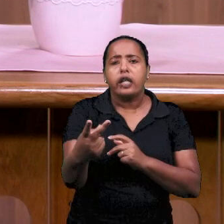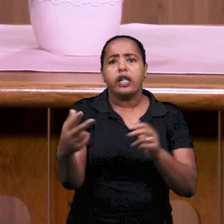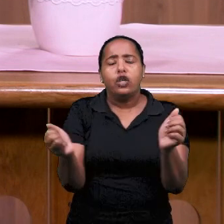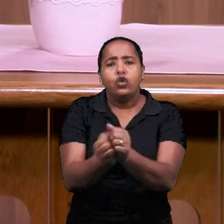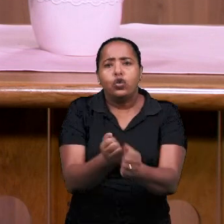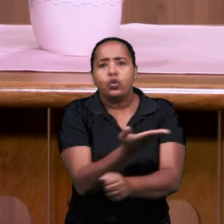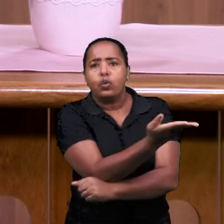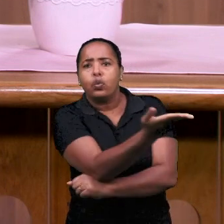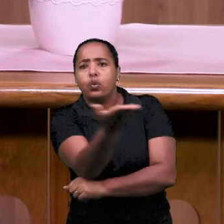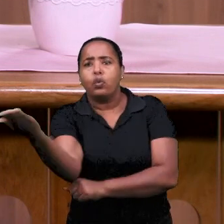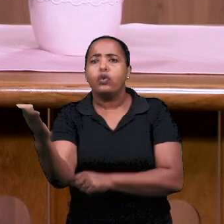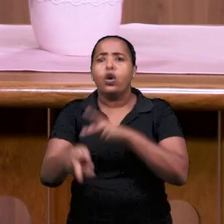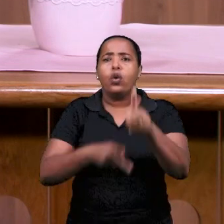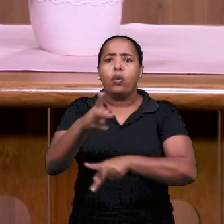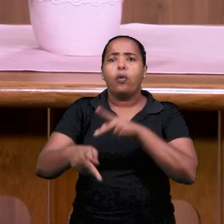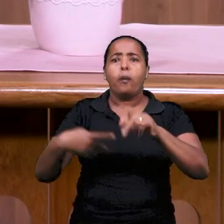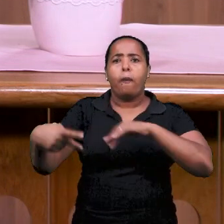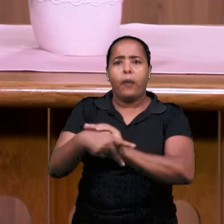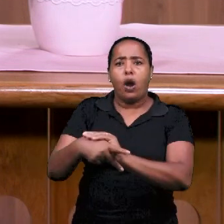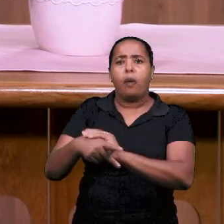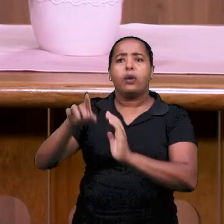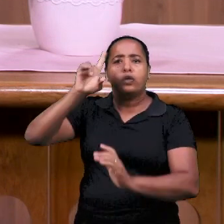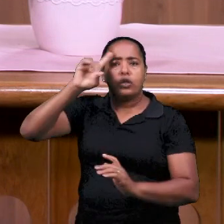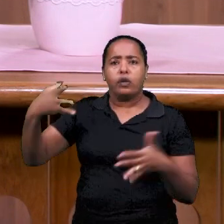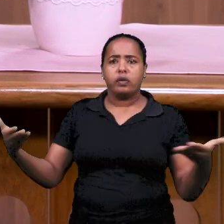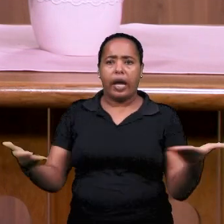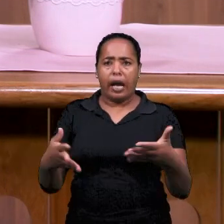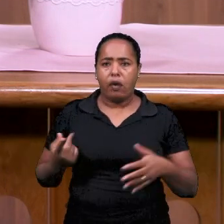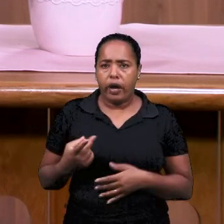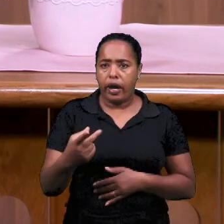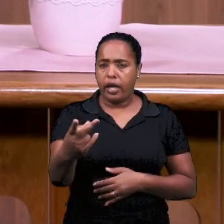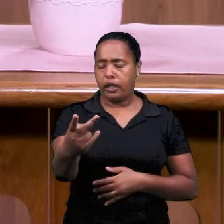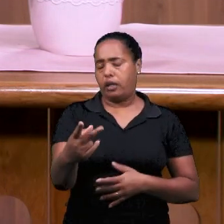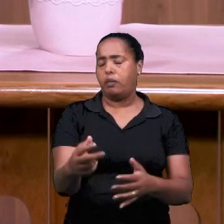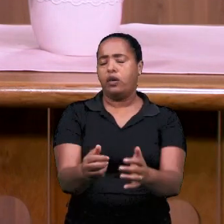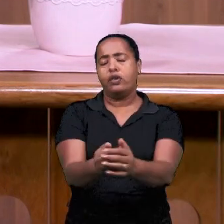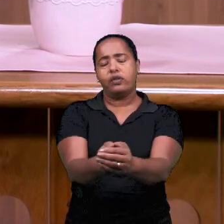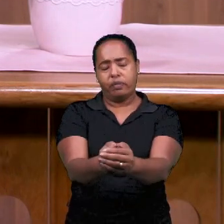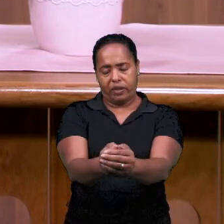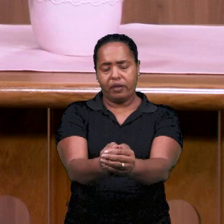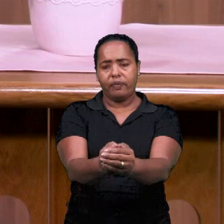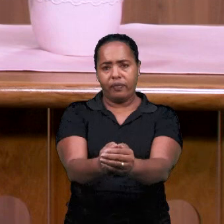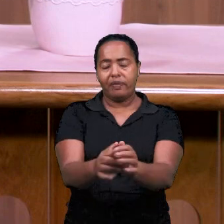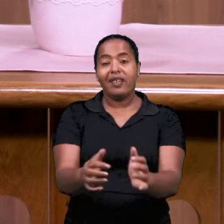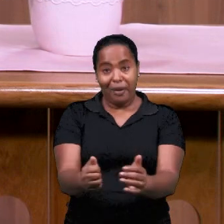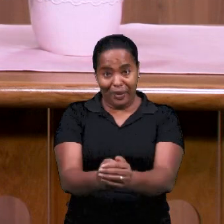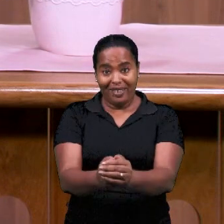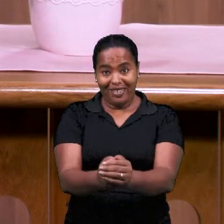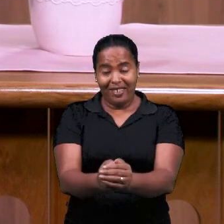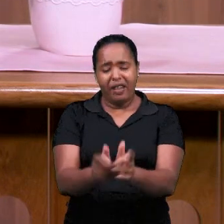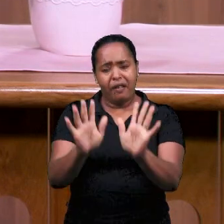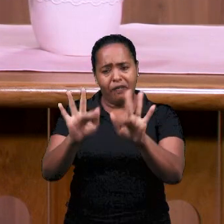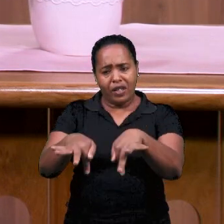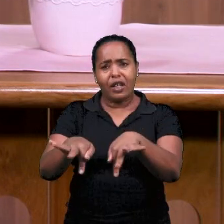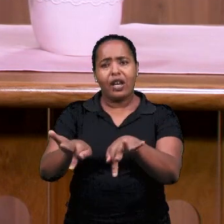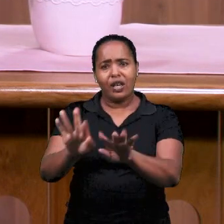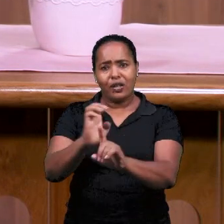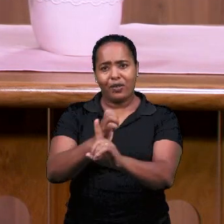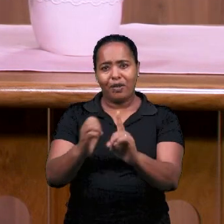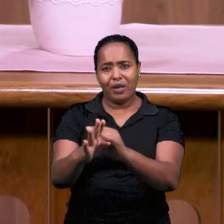Saint-Esprit, soit sur vous, frères et sœurs, et sur tout le peuple de Dieu, depuis maintenant et pour toujours. Amen. Amen, mes